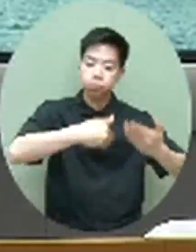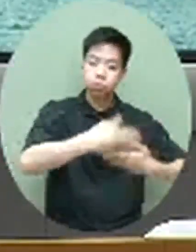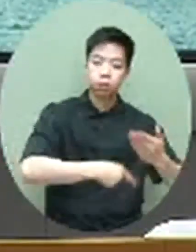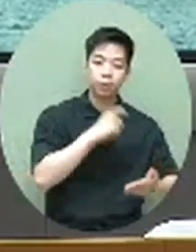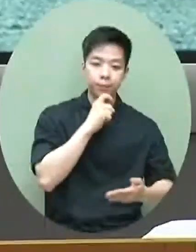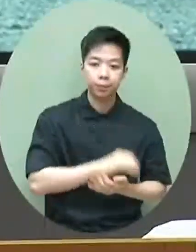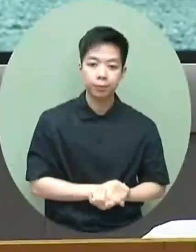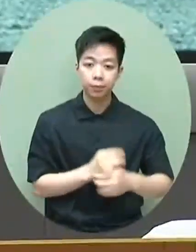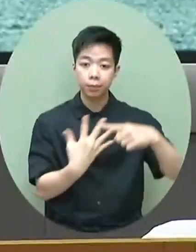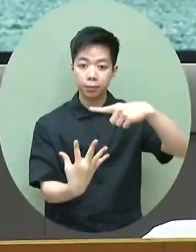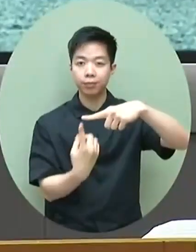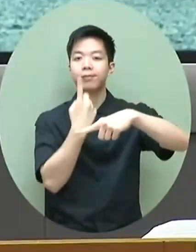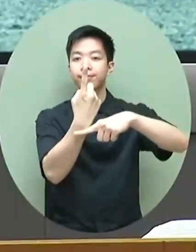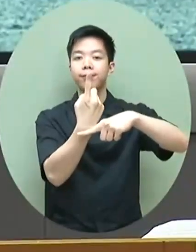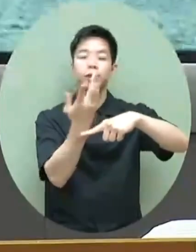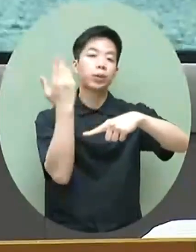個禮拜咧係冇翻學嘅。